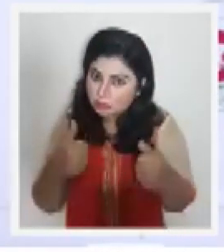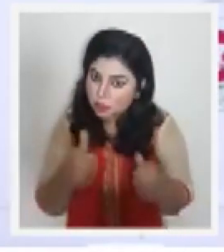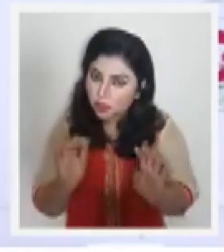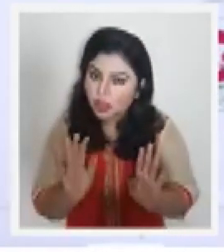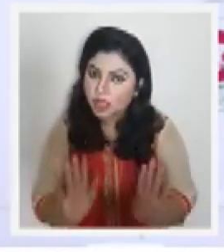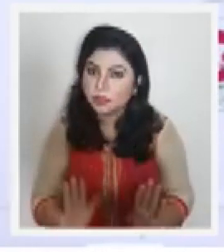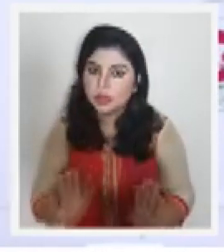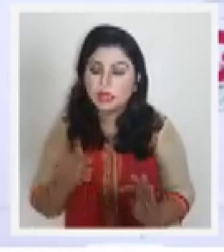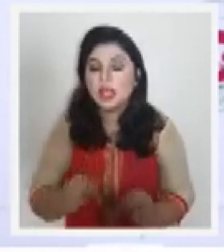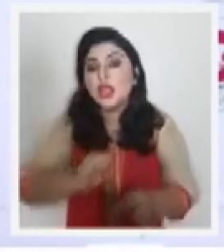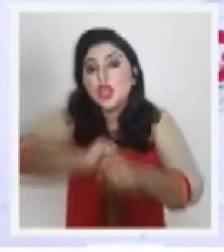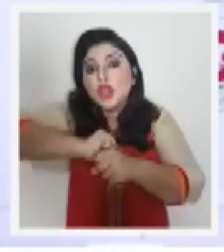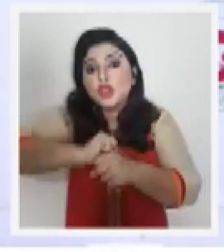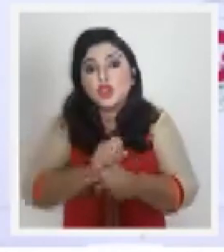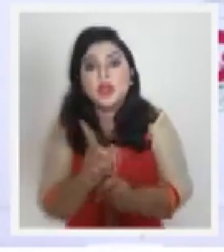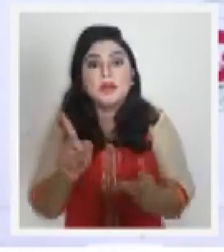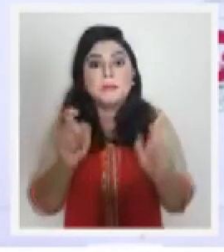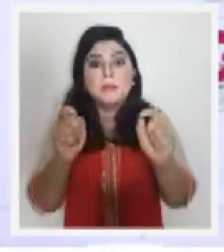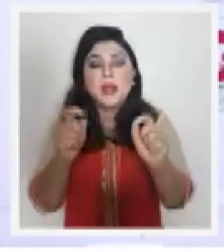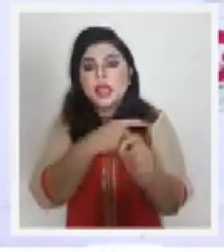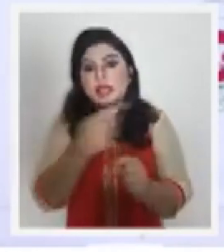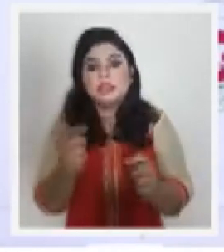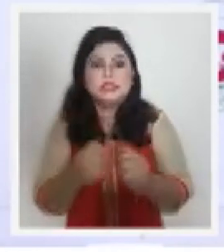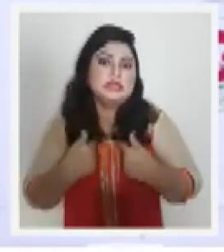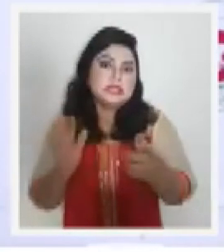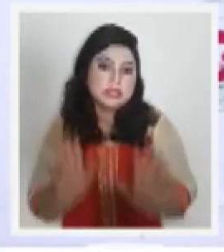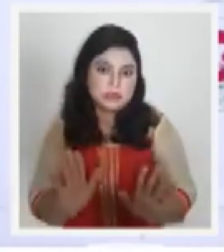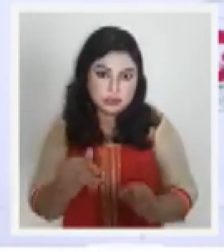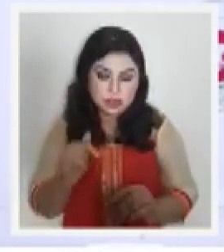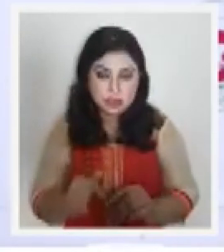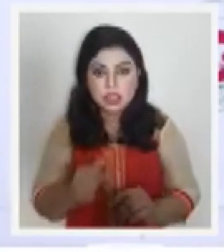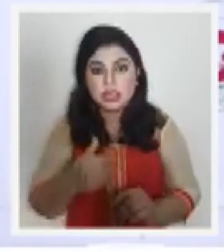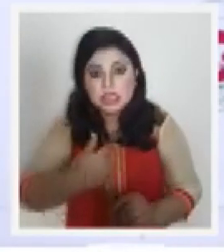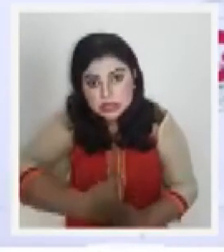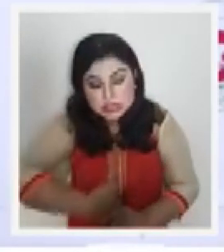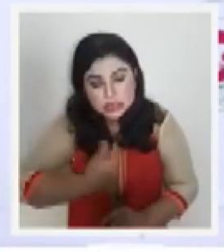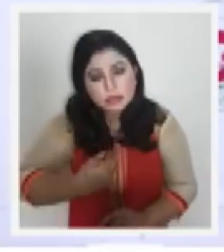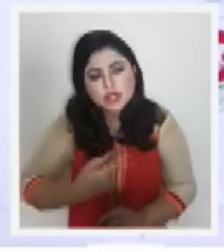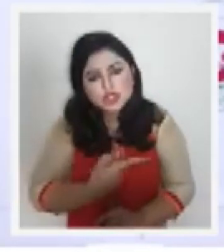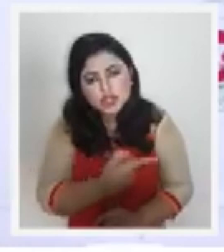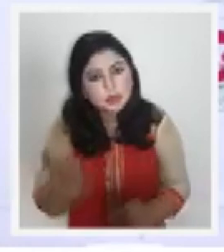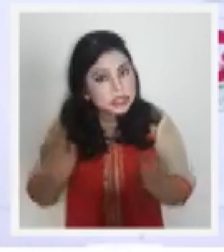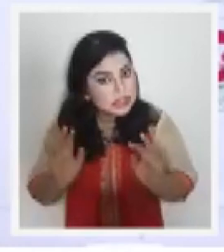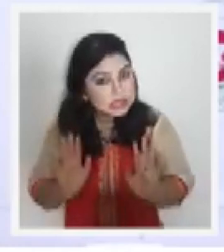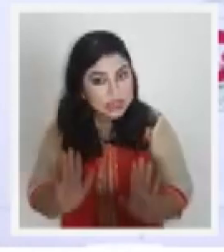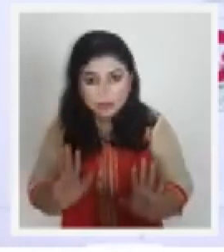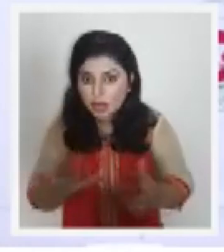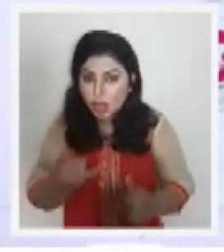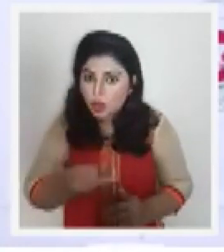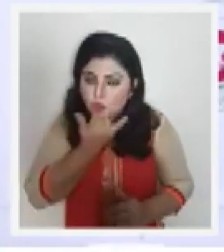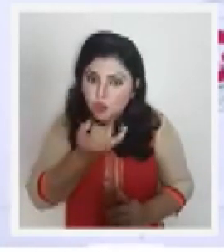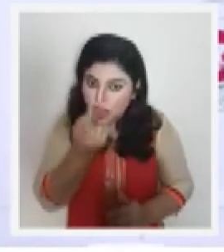এবং জনসমাগম এড়িয়ে চলা। নিজে সুরক্ষিত থাকবেন, পরিবারের সকলকে সুরক্ষিত রেখে এই করোনা প্রতিরোধে সহায়তা